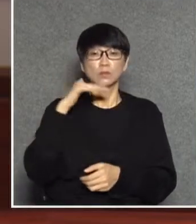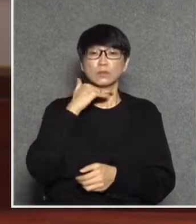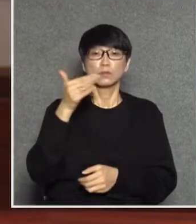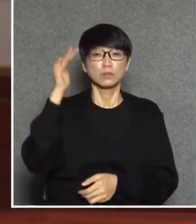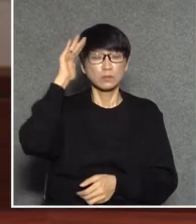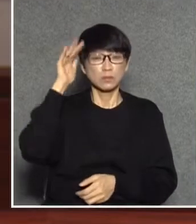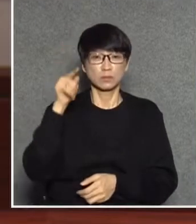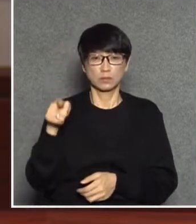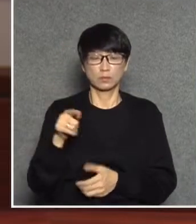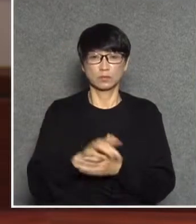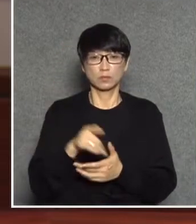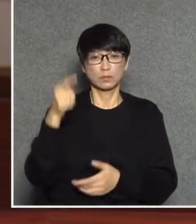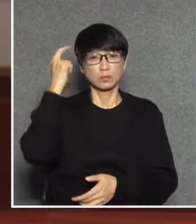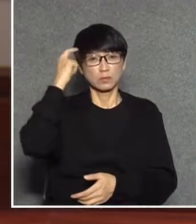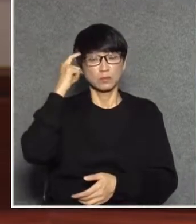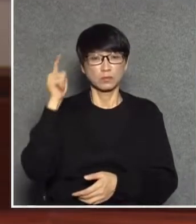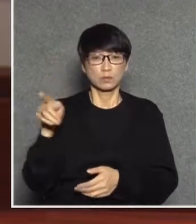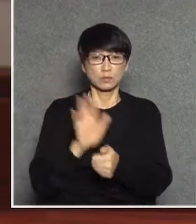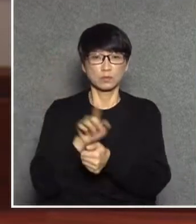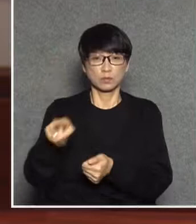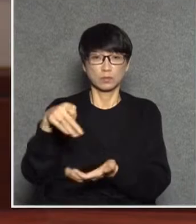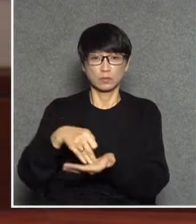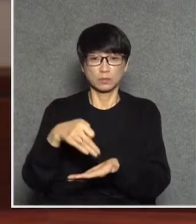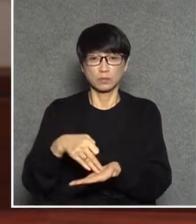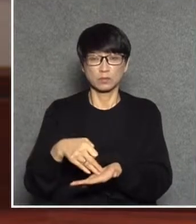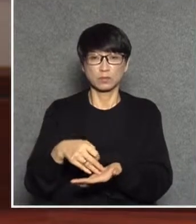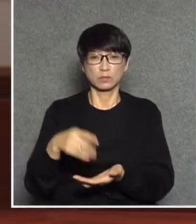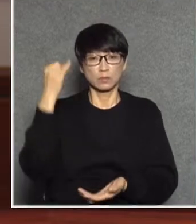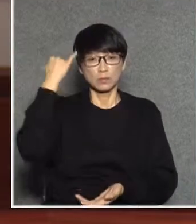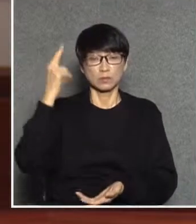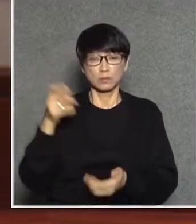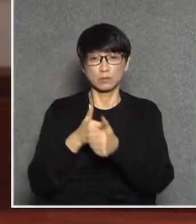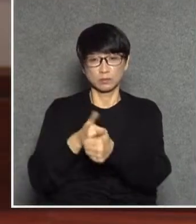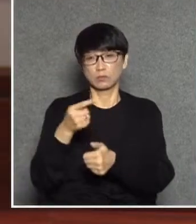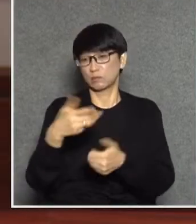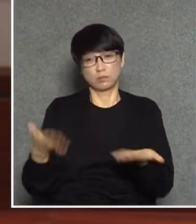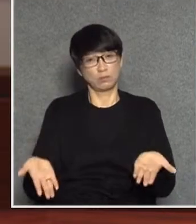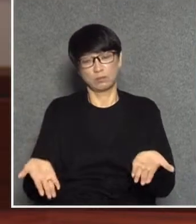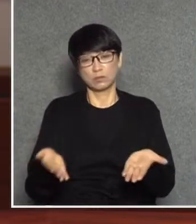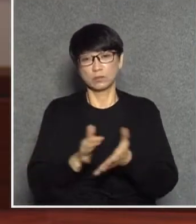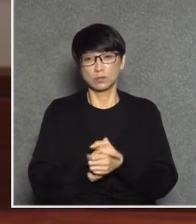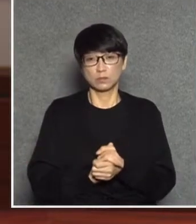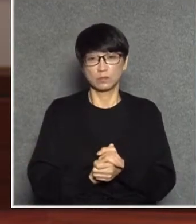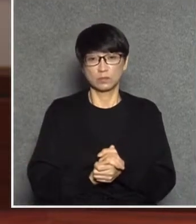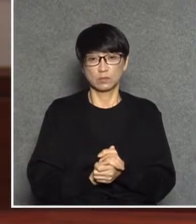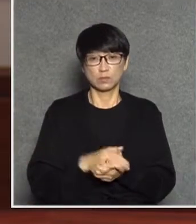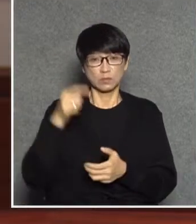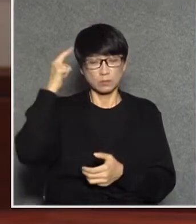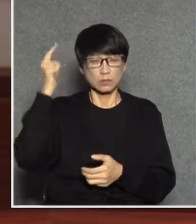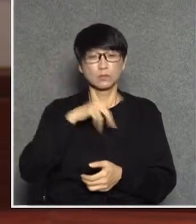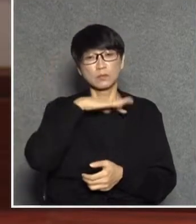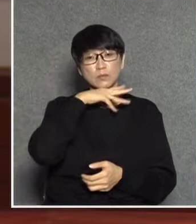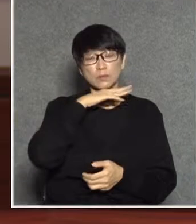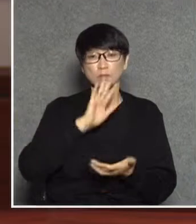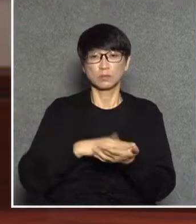方話：你知唔知邊個同佢簽嗰個嘅名咧？你唔知道，我冇得跟進喎咁樣。明明係一個刑事成分㗎，警